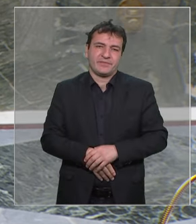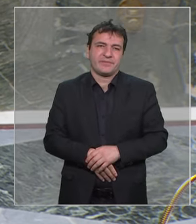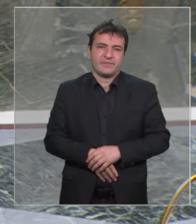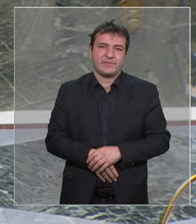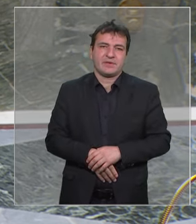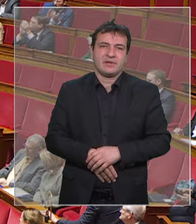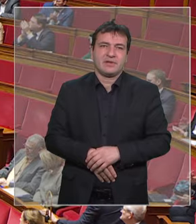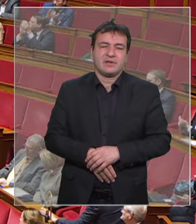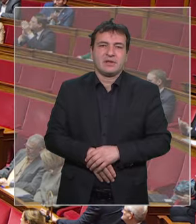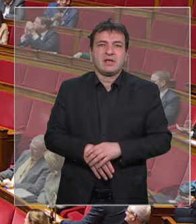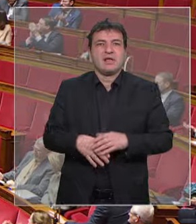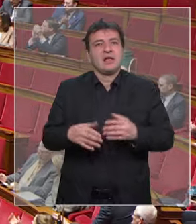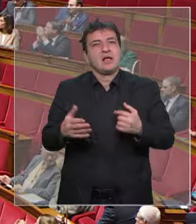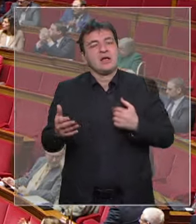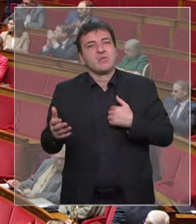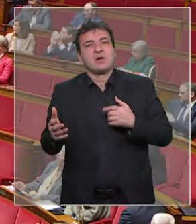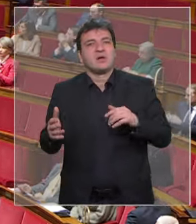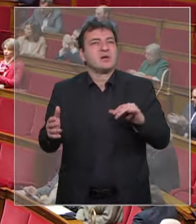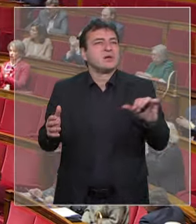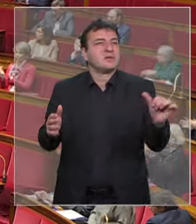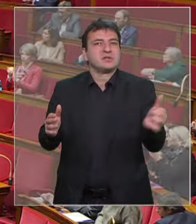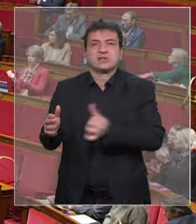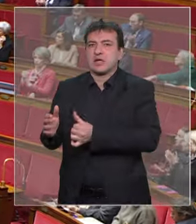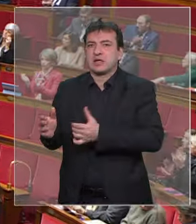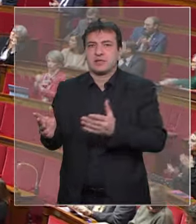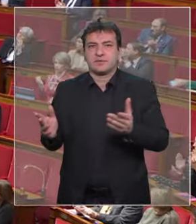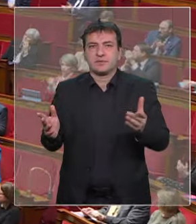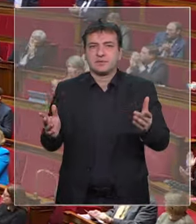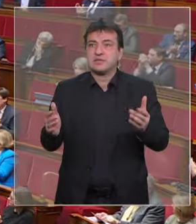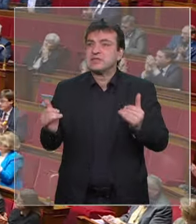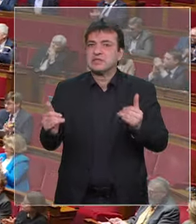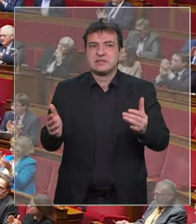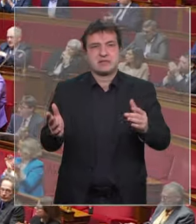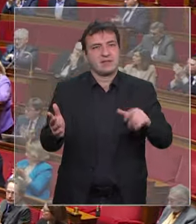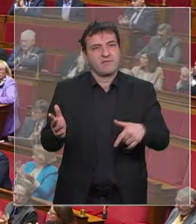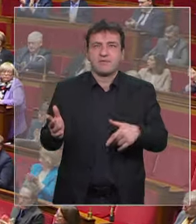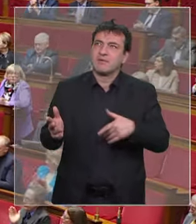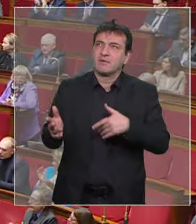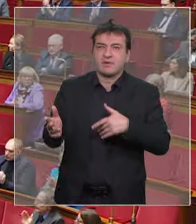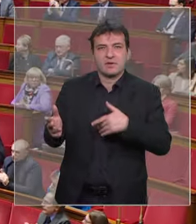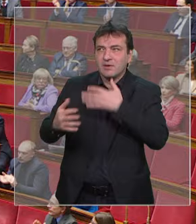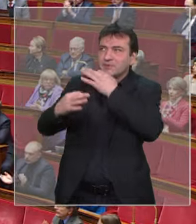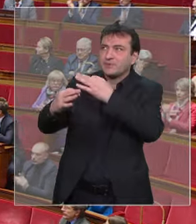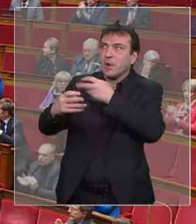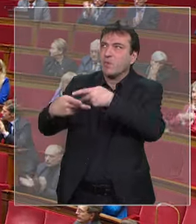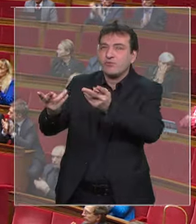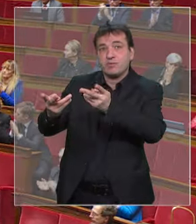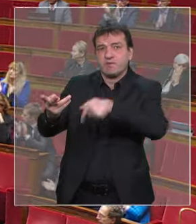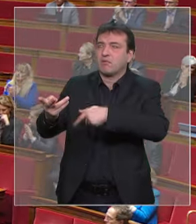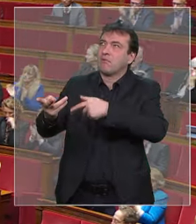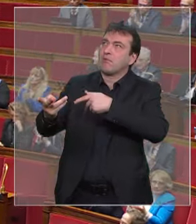République. Et j'appelle chacune et chacun ici à mesurer les propos publics que l'on peut tenir.